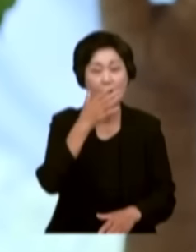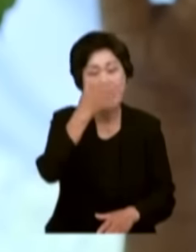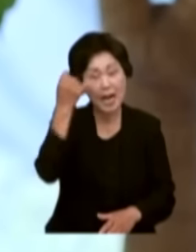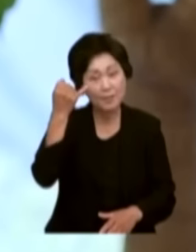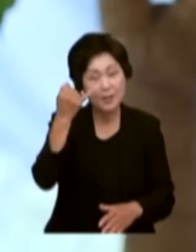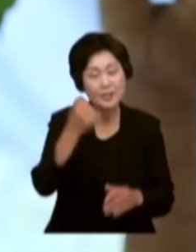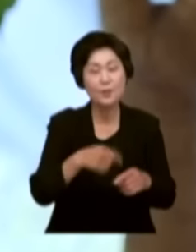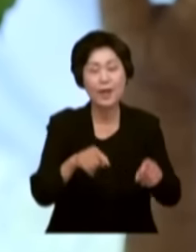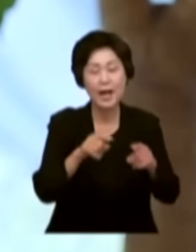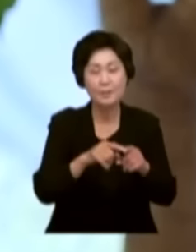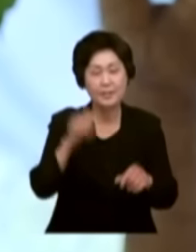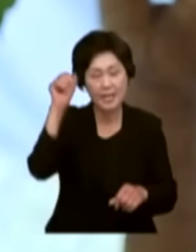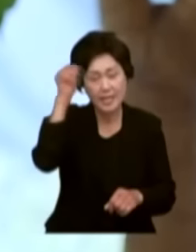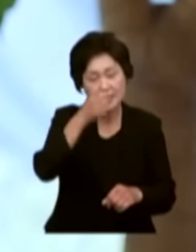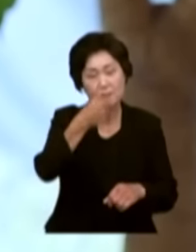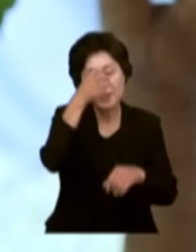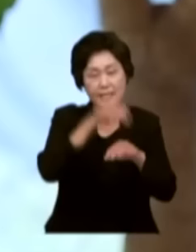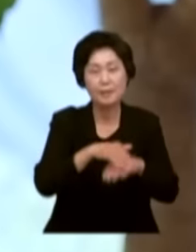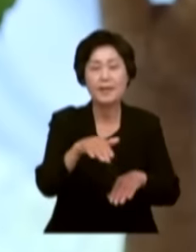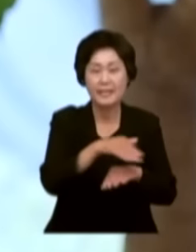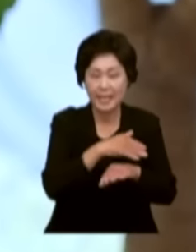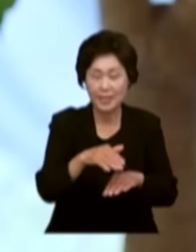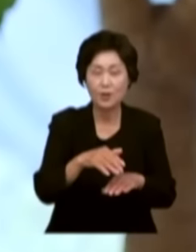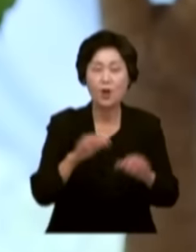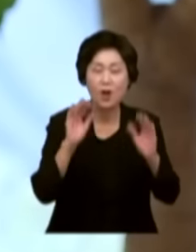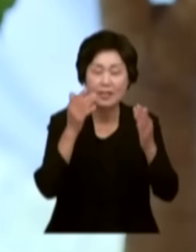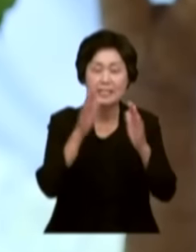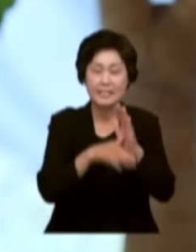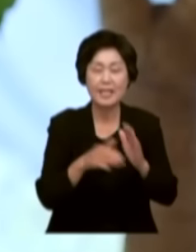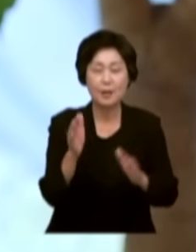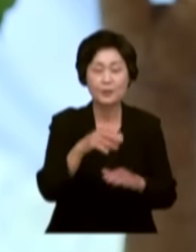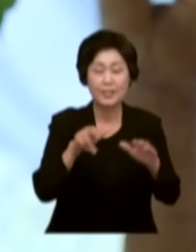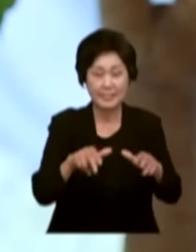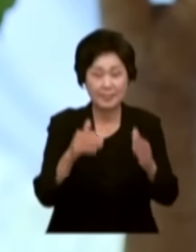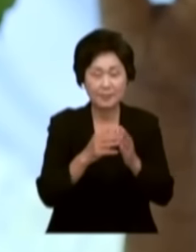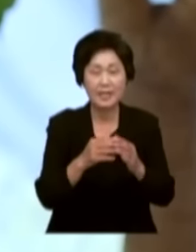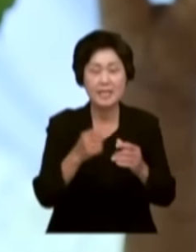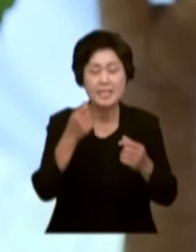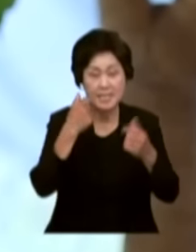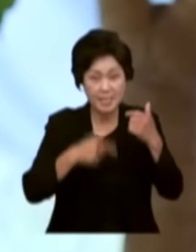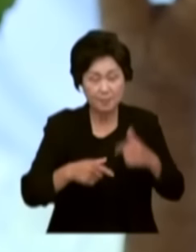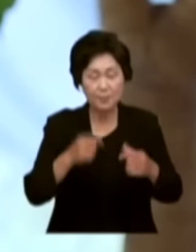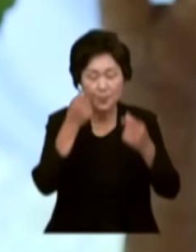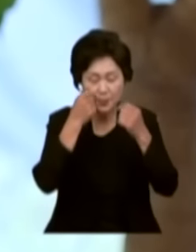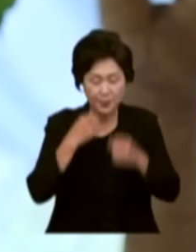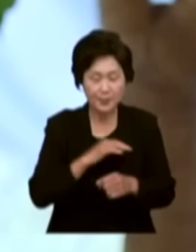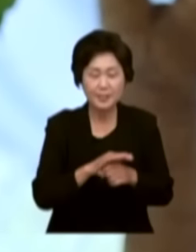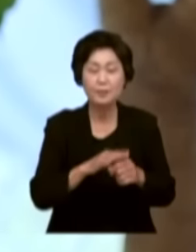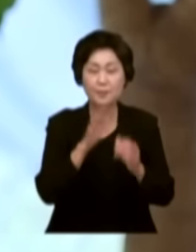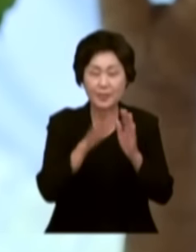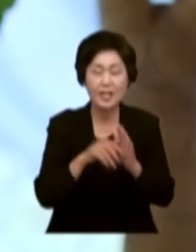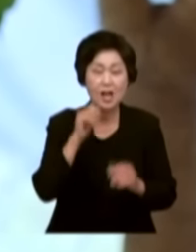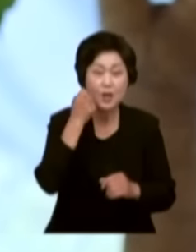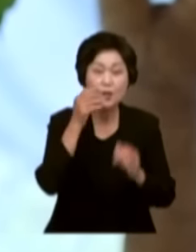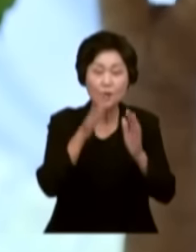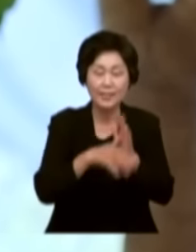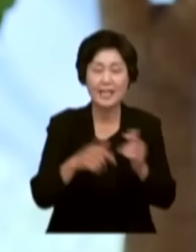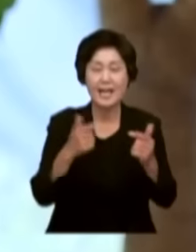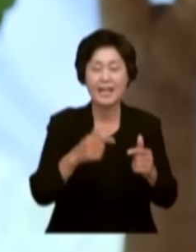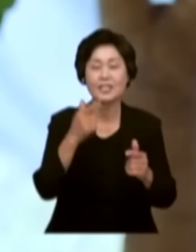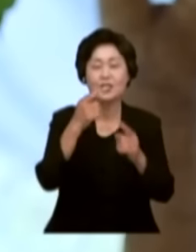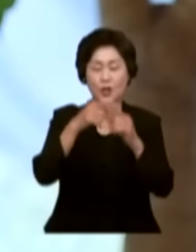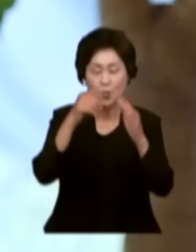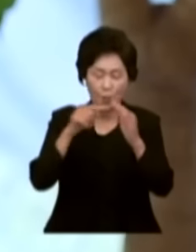손에 이끌려서 새벽 기도를 다니셨고요. 어렸을 때부터 지금까지 기쁠 때나 슬플 때나 삶에 어려운 일이 있을 때는 항상